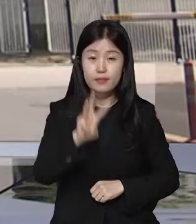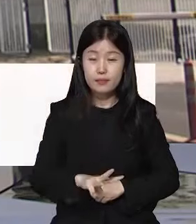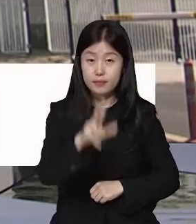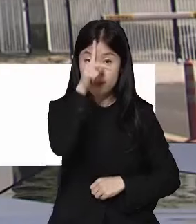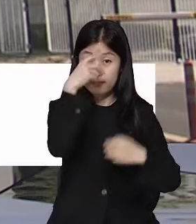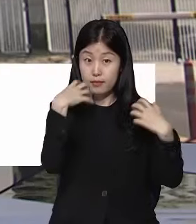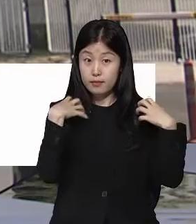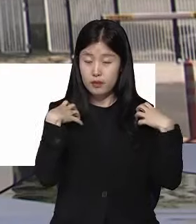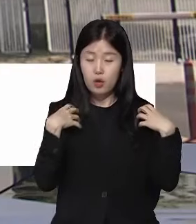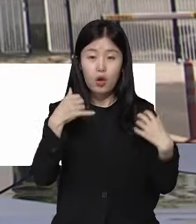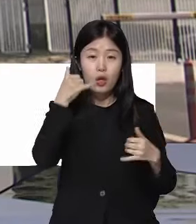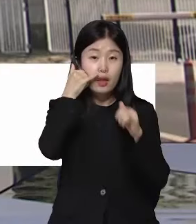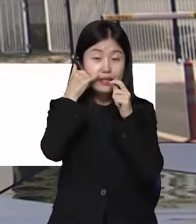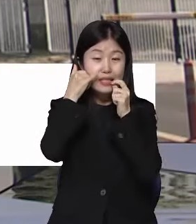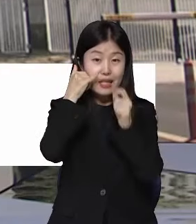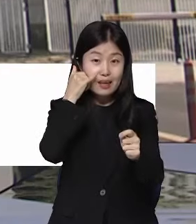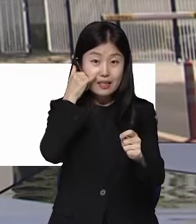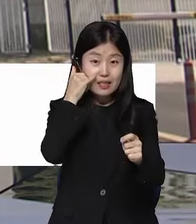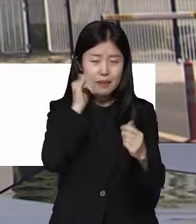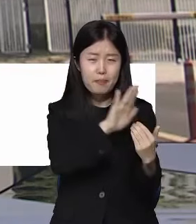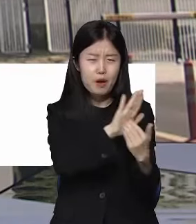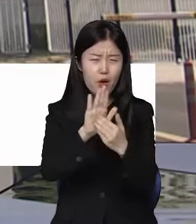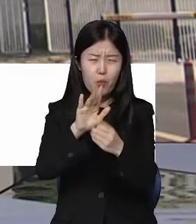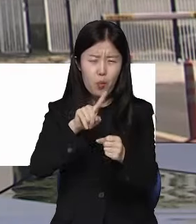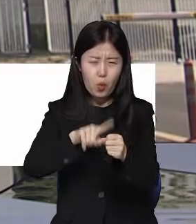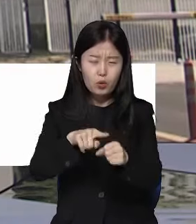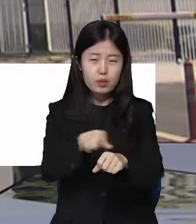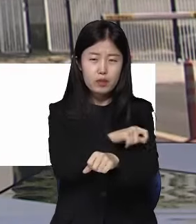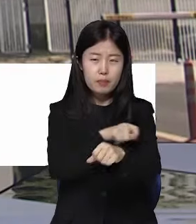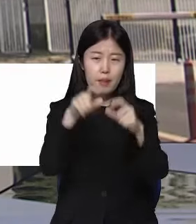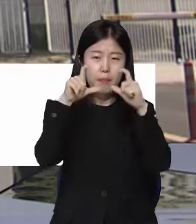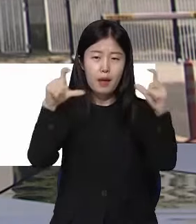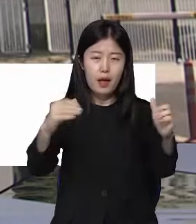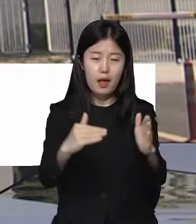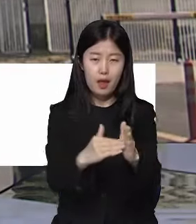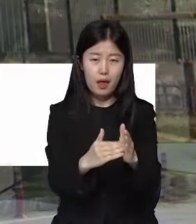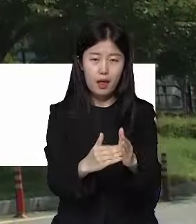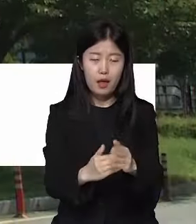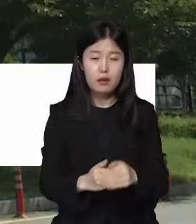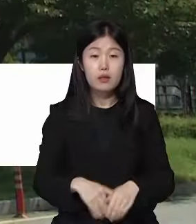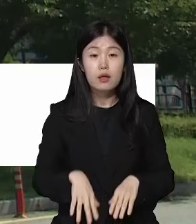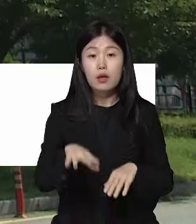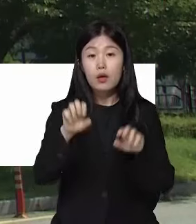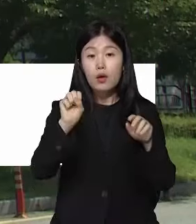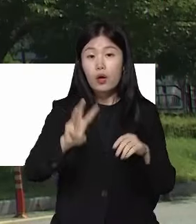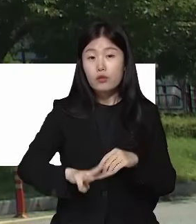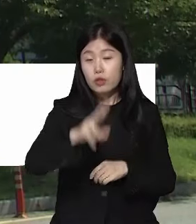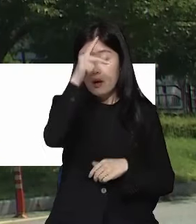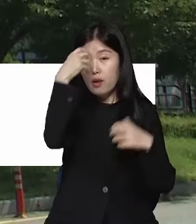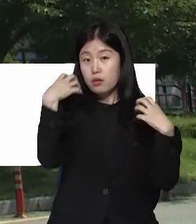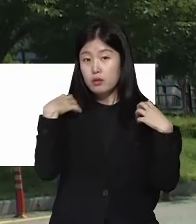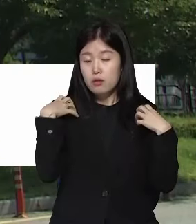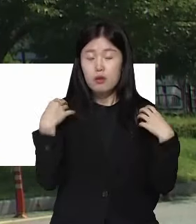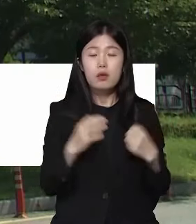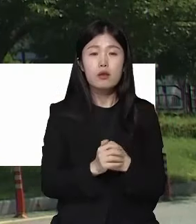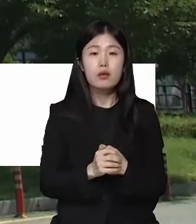광주경찰청이 전화금융사기 피해 예방을 위한 특별경보를 발령했습니다. 광주경찰청은 지난달